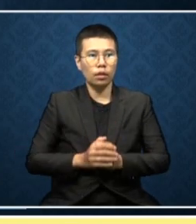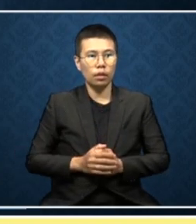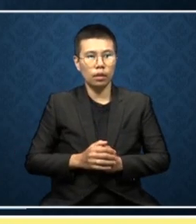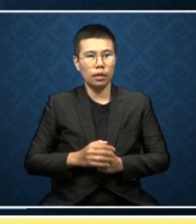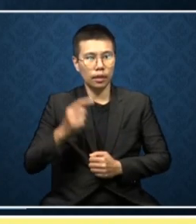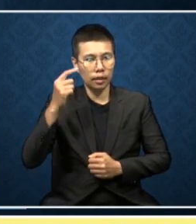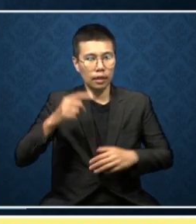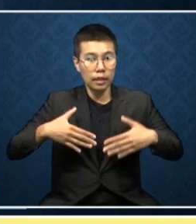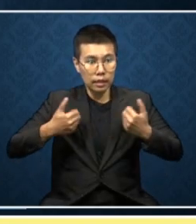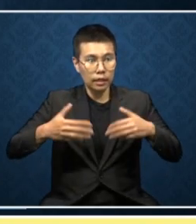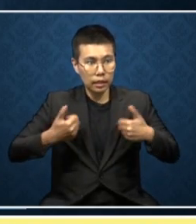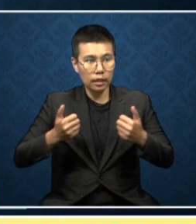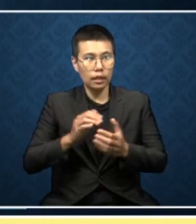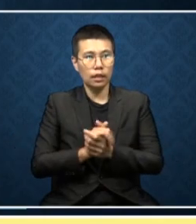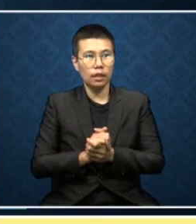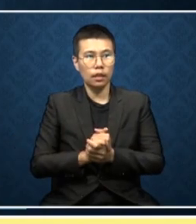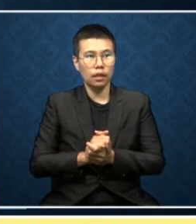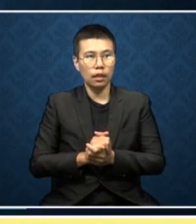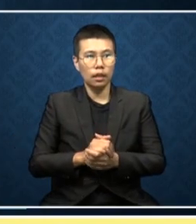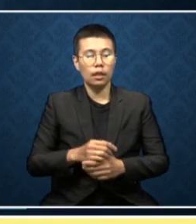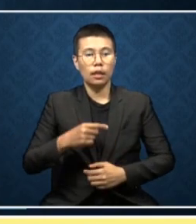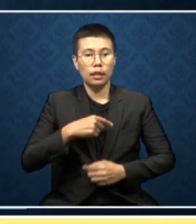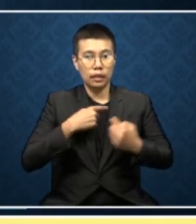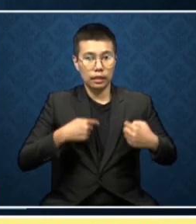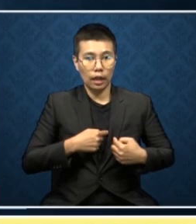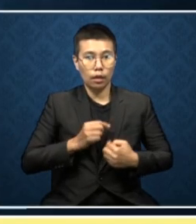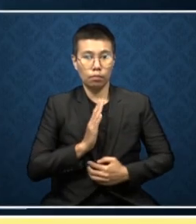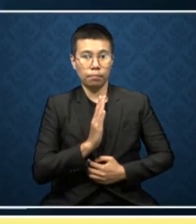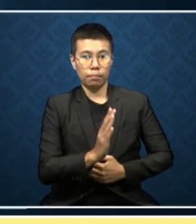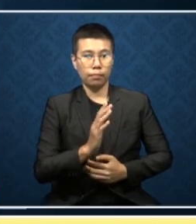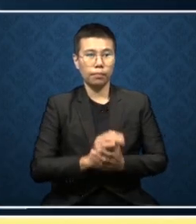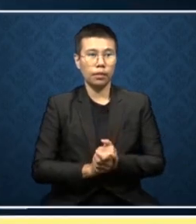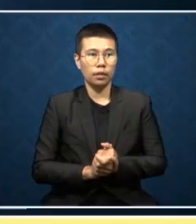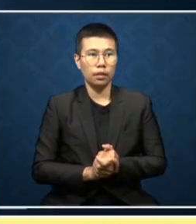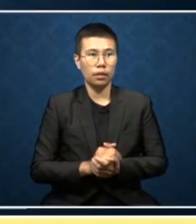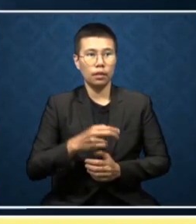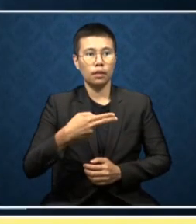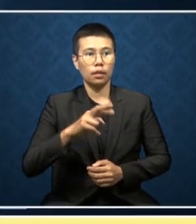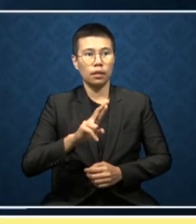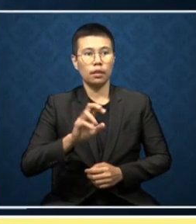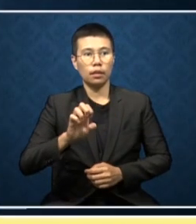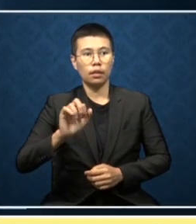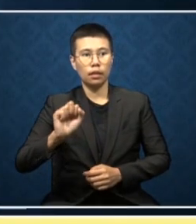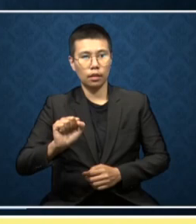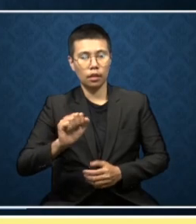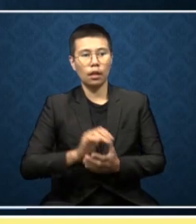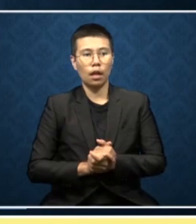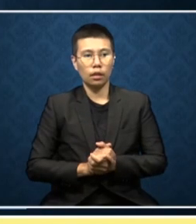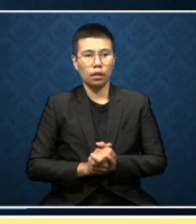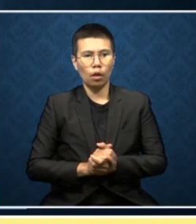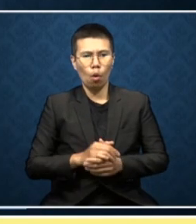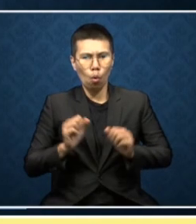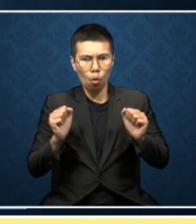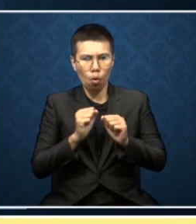แลผู้อื่นในสังคมหิริโอตัปปะความละอายและเกรงกลัวต่อ